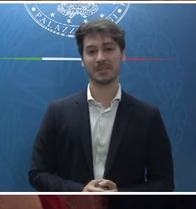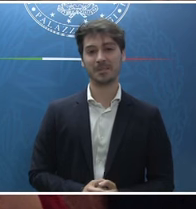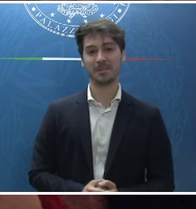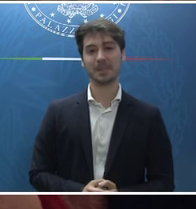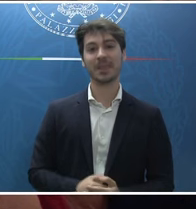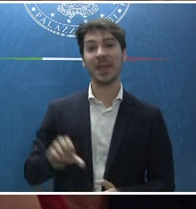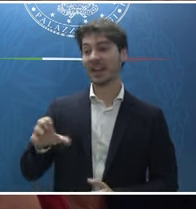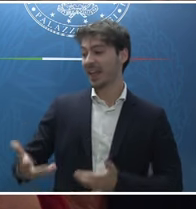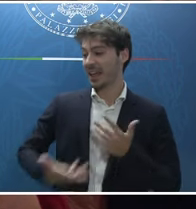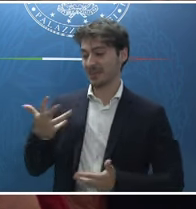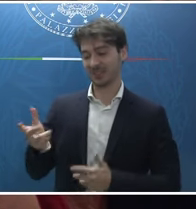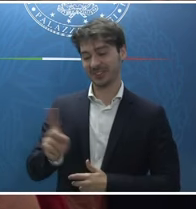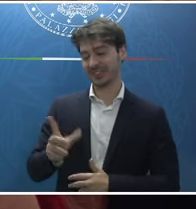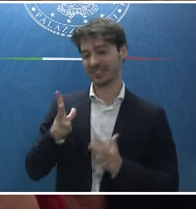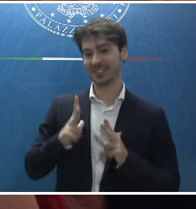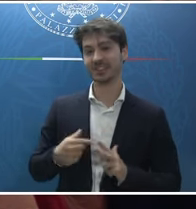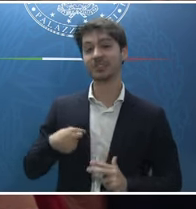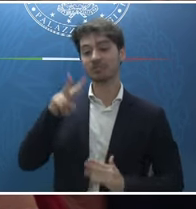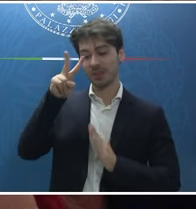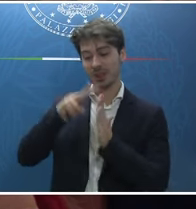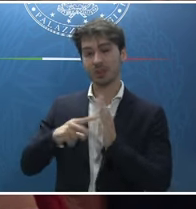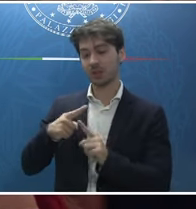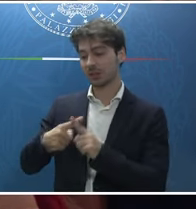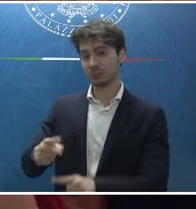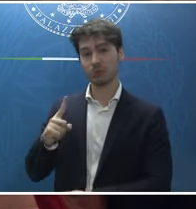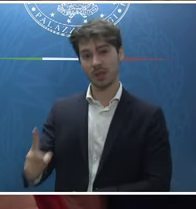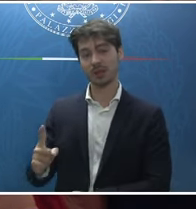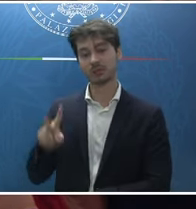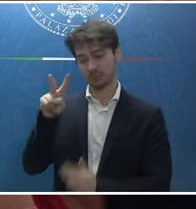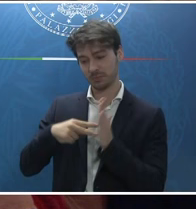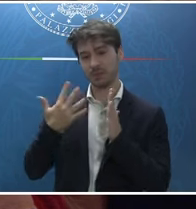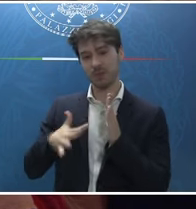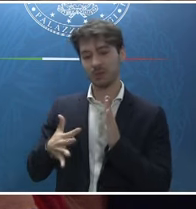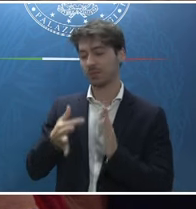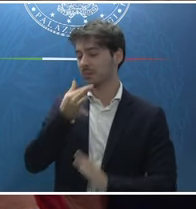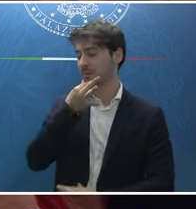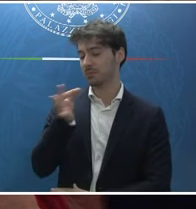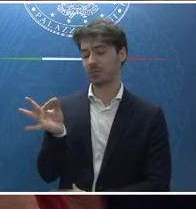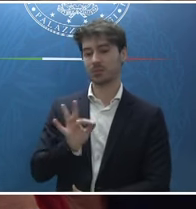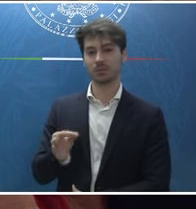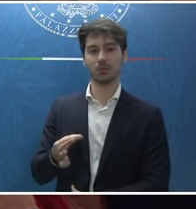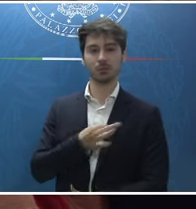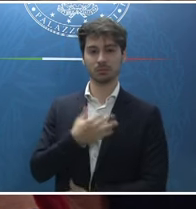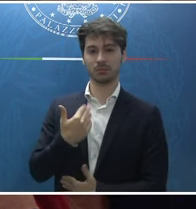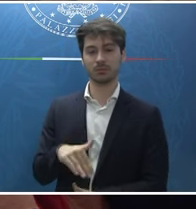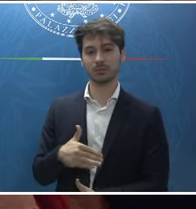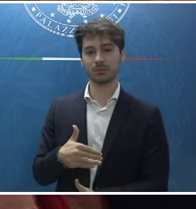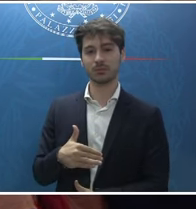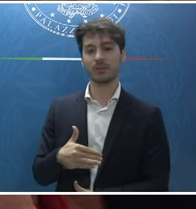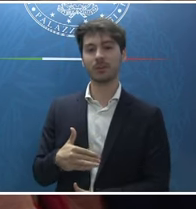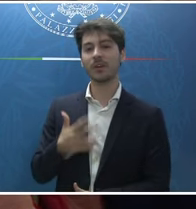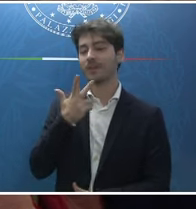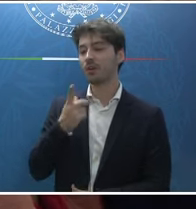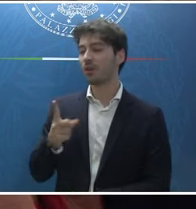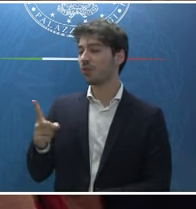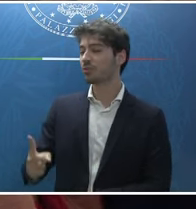Erika, non ti emozionare. Io ho letto la tua testimonianza ed è stupenda come tutte le altre, e portaci tu dalle